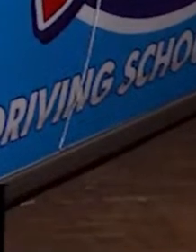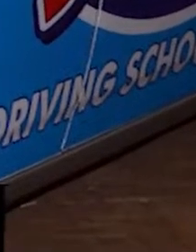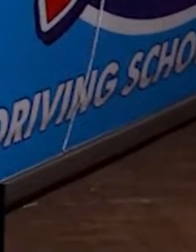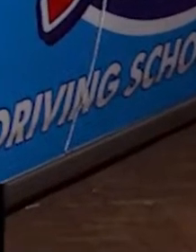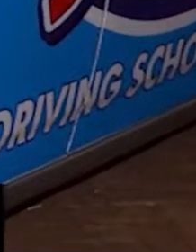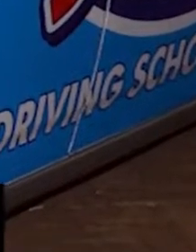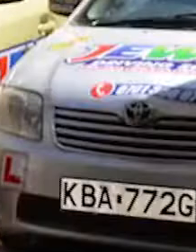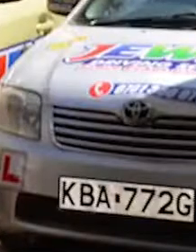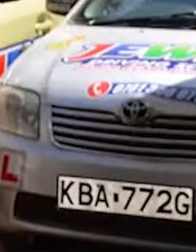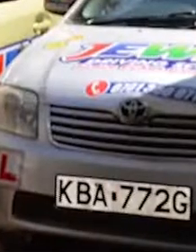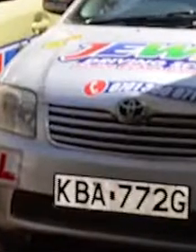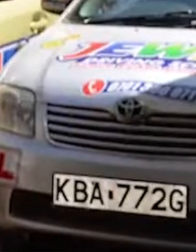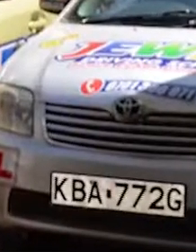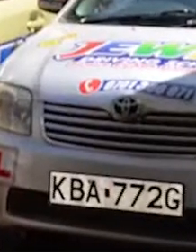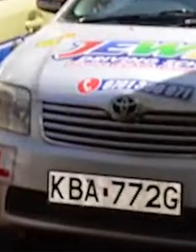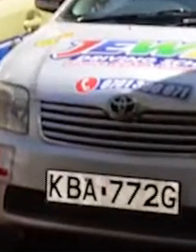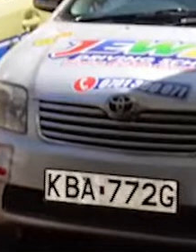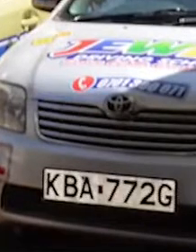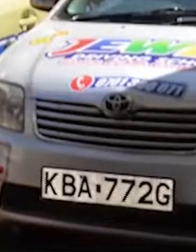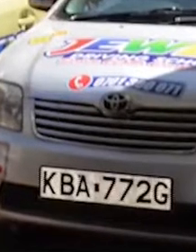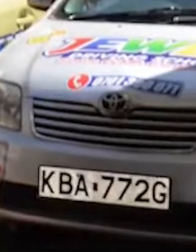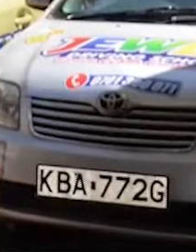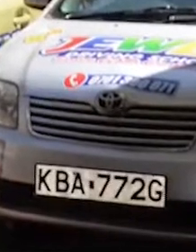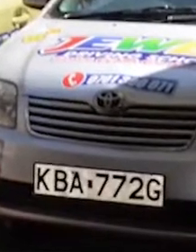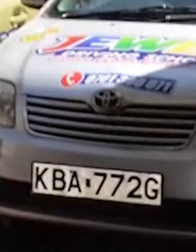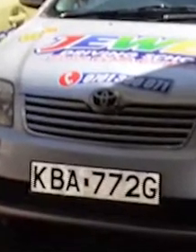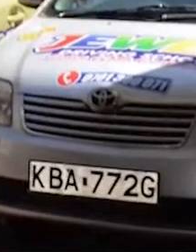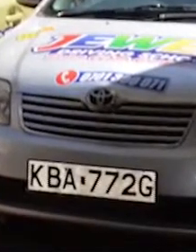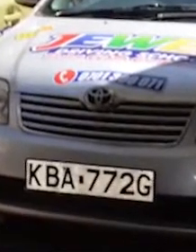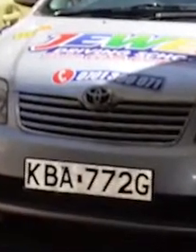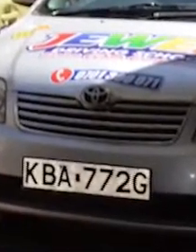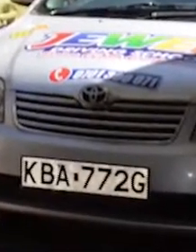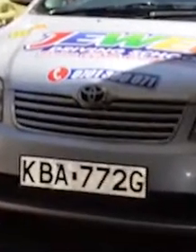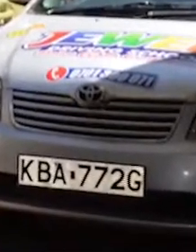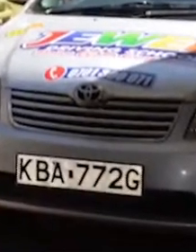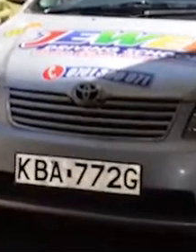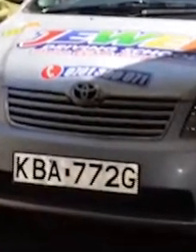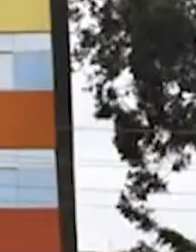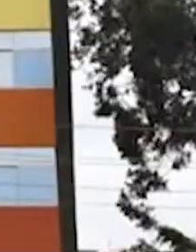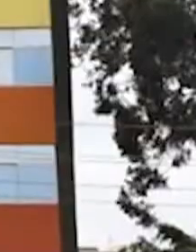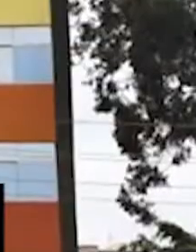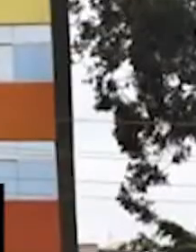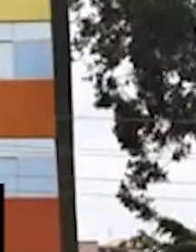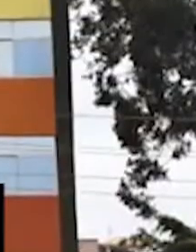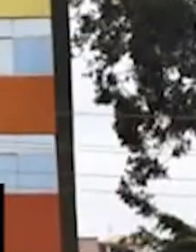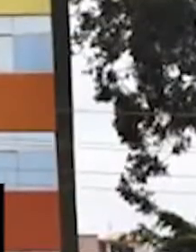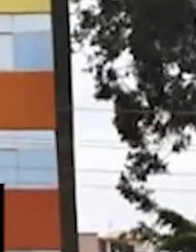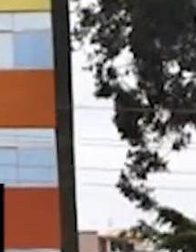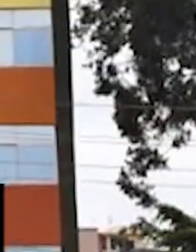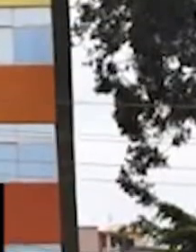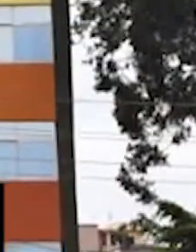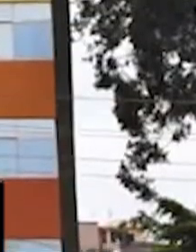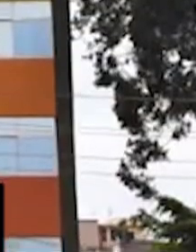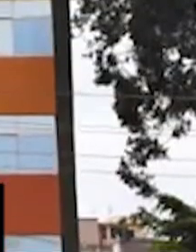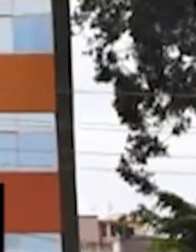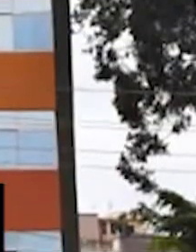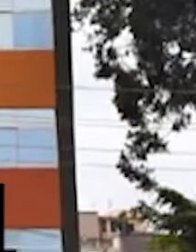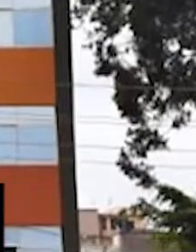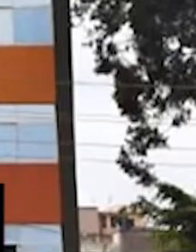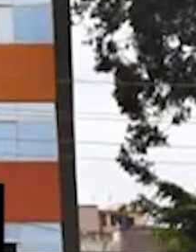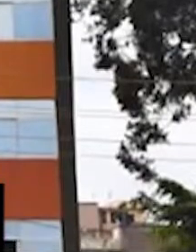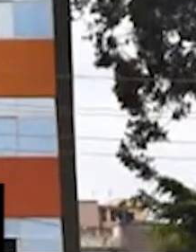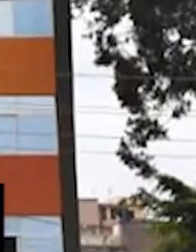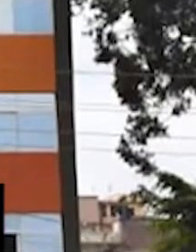Driving License. Jisajili leo upate 20% discount. Tutembelee katika jumba la